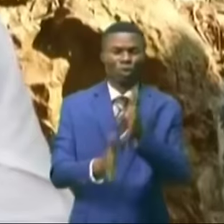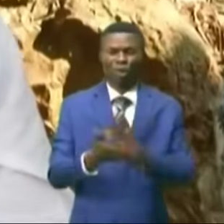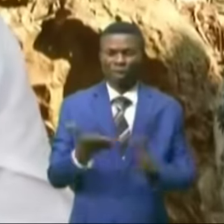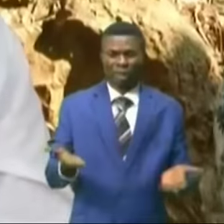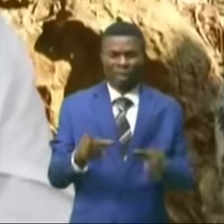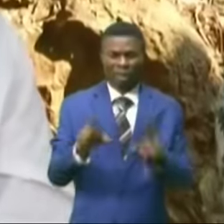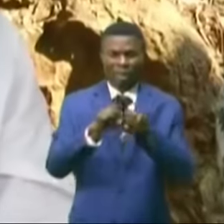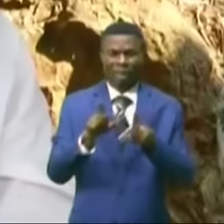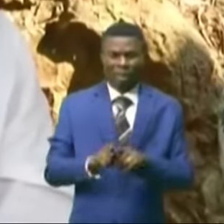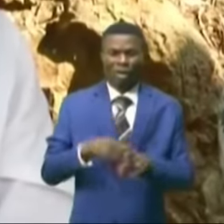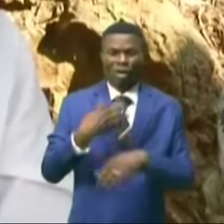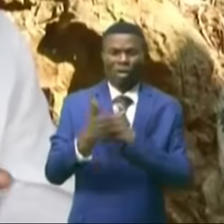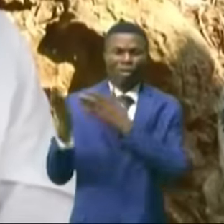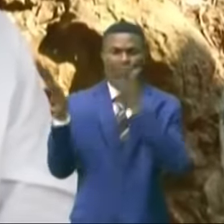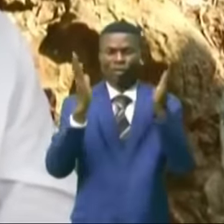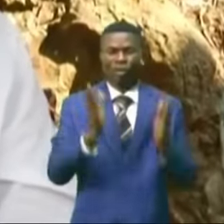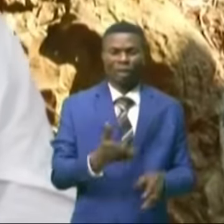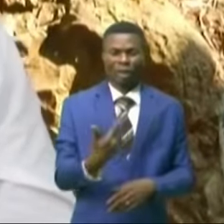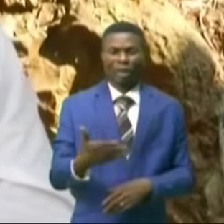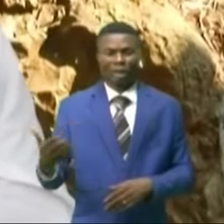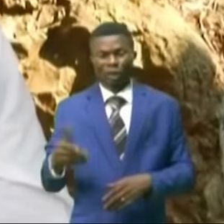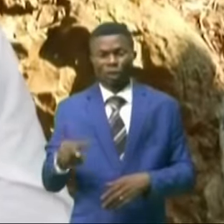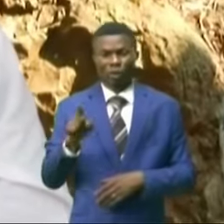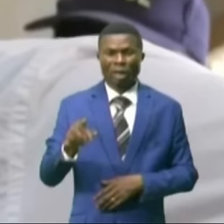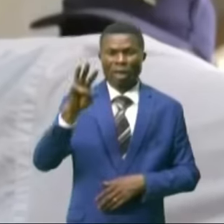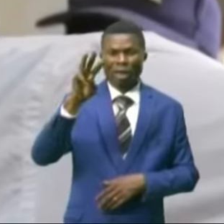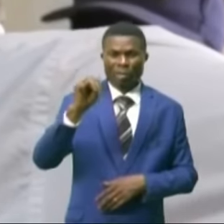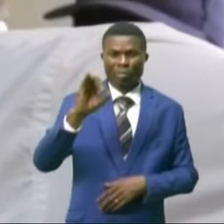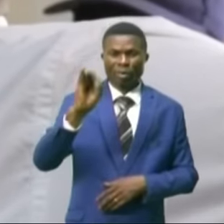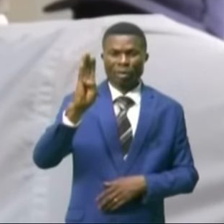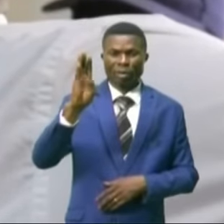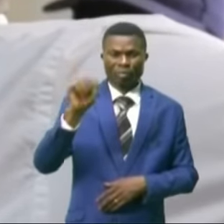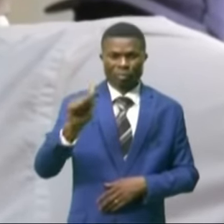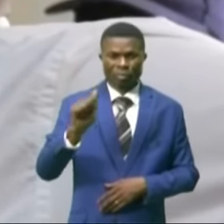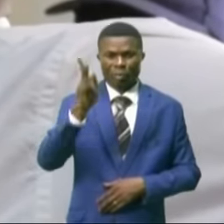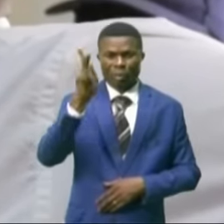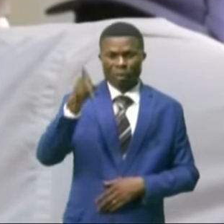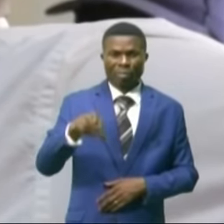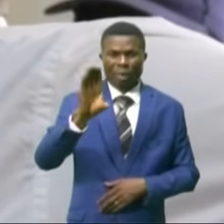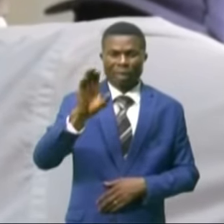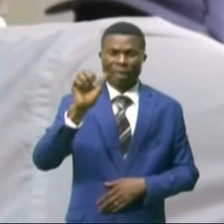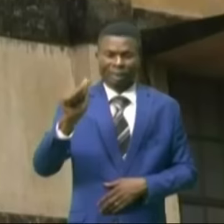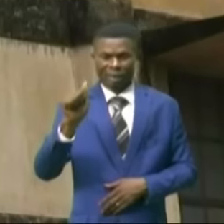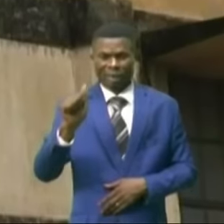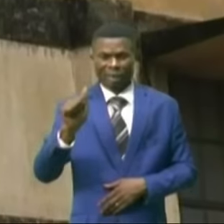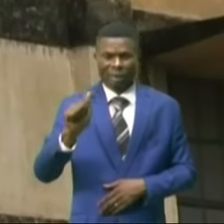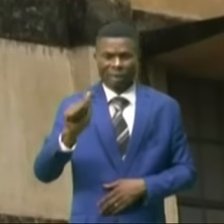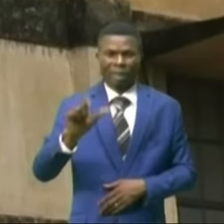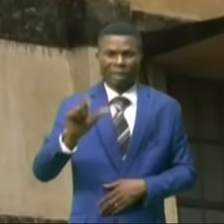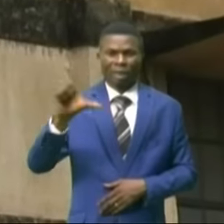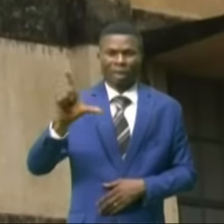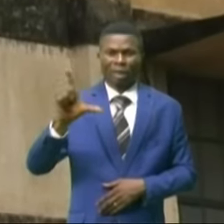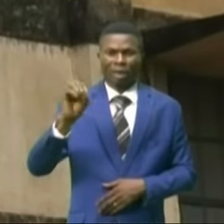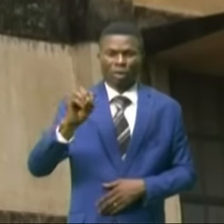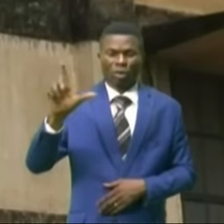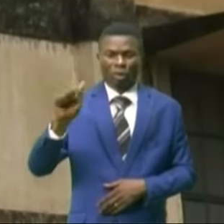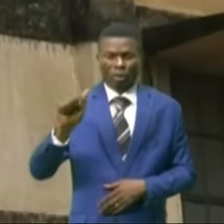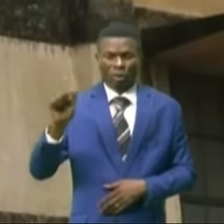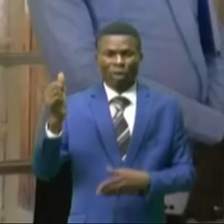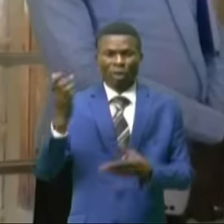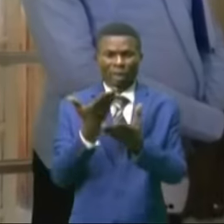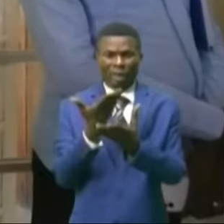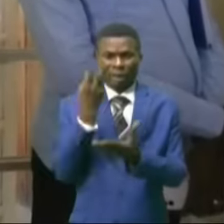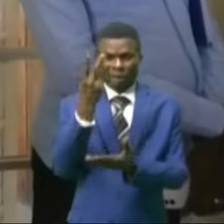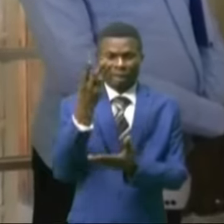même commercialisé l'énergie de la MIBA. Le PC Jean-Charles Okotolo Lacombe a explicité les deux contrats signés